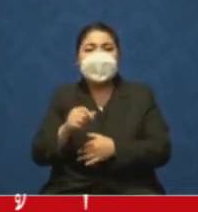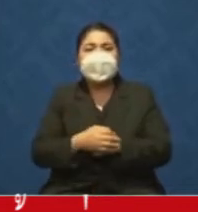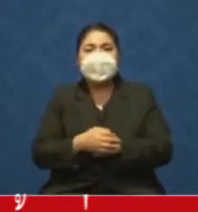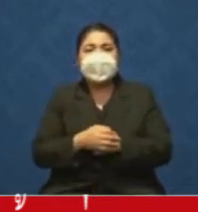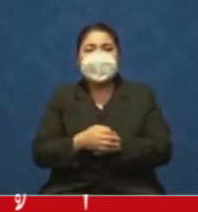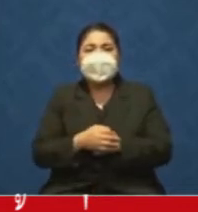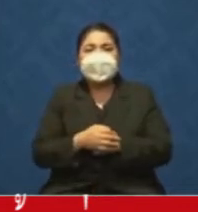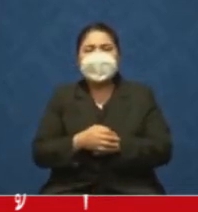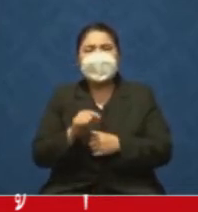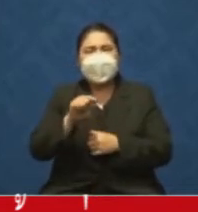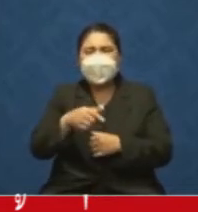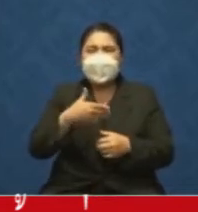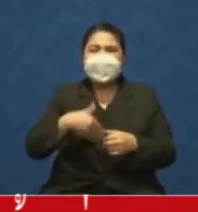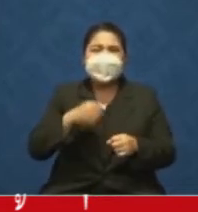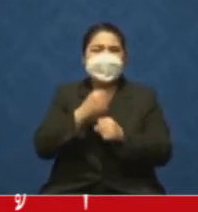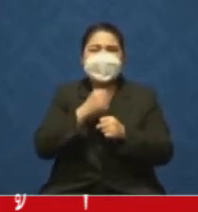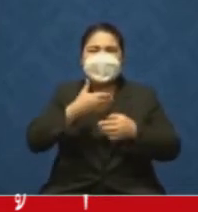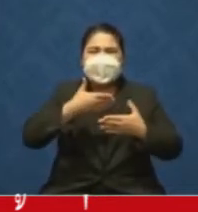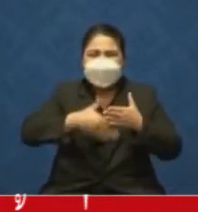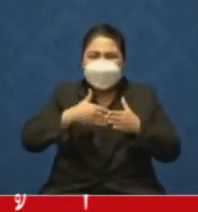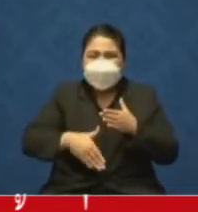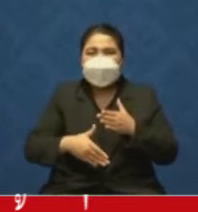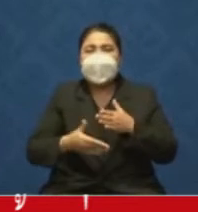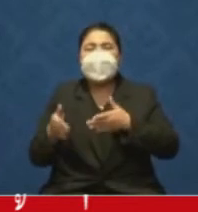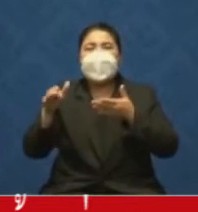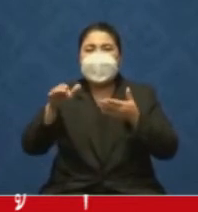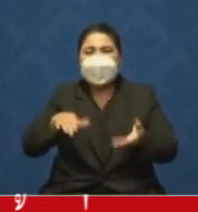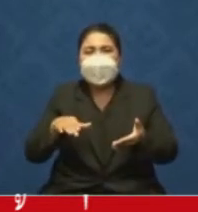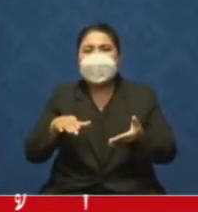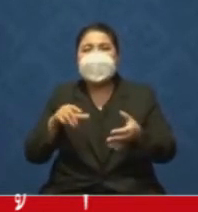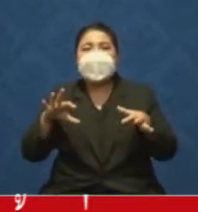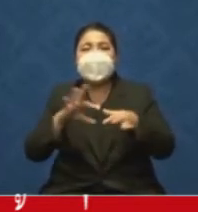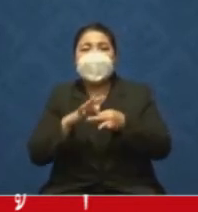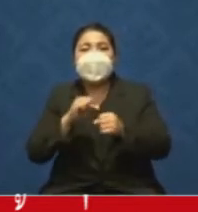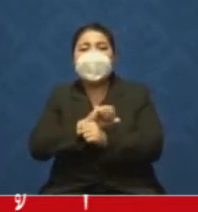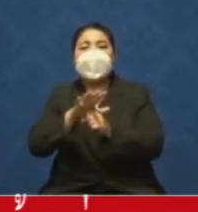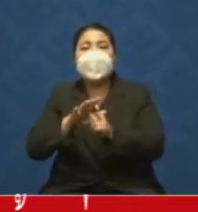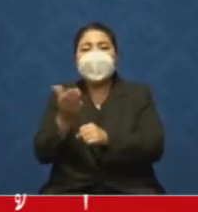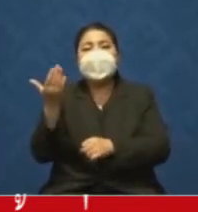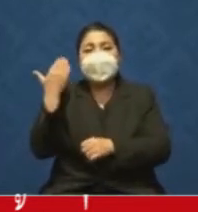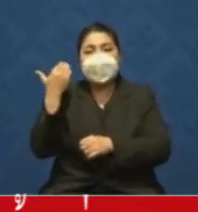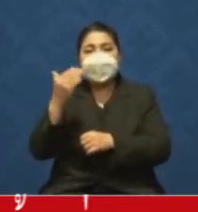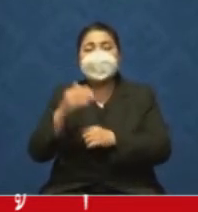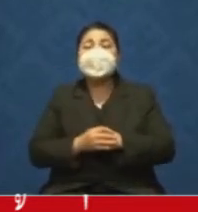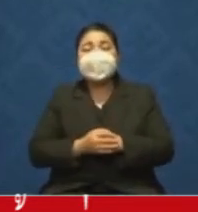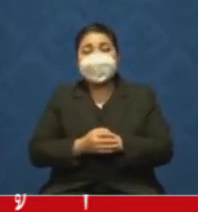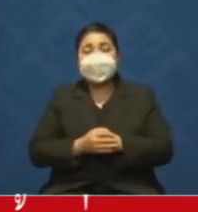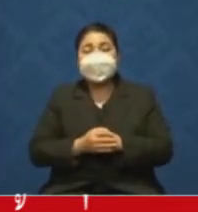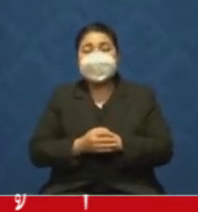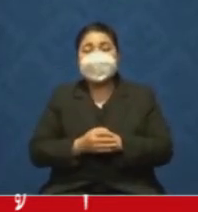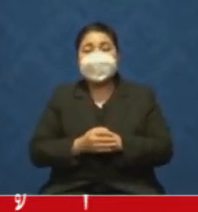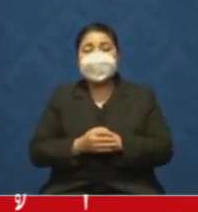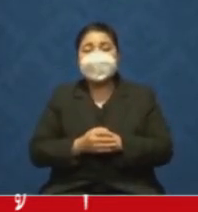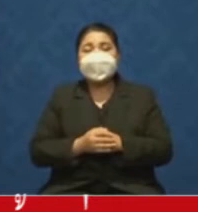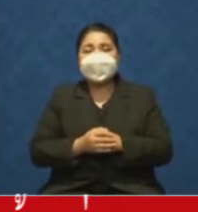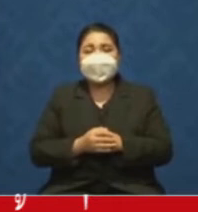เหลว ความผิดพลาดในการบริหาร จัดการ COVID- ในช่งที่ผ่านมาท่านประท tranที่